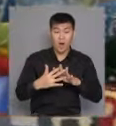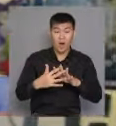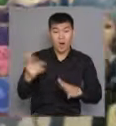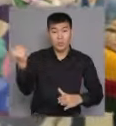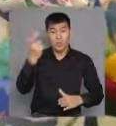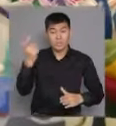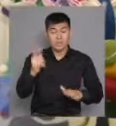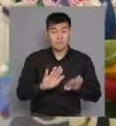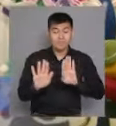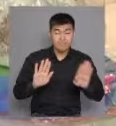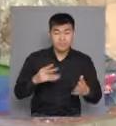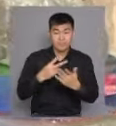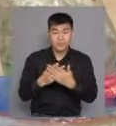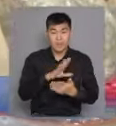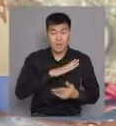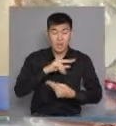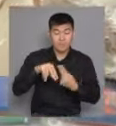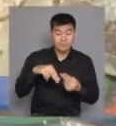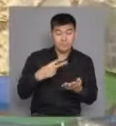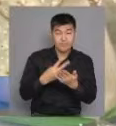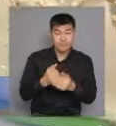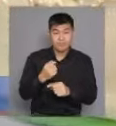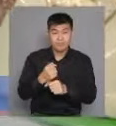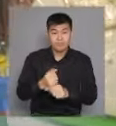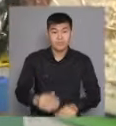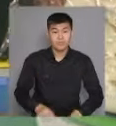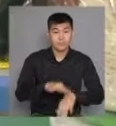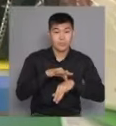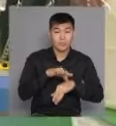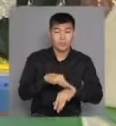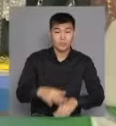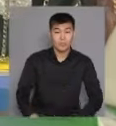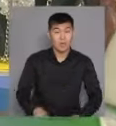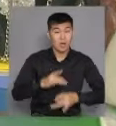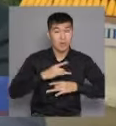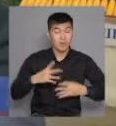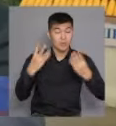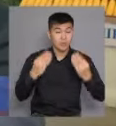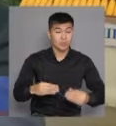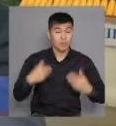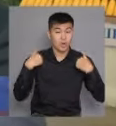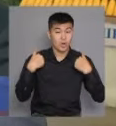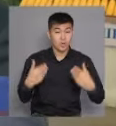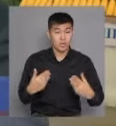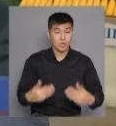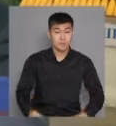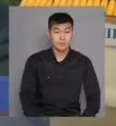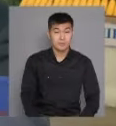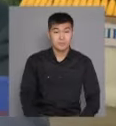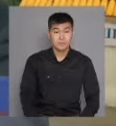көрмесі, кәсіпкерлердің көрмесіне, өнімдеріне көрме жасақталып отыр. Мерекелік күнімен тағы да құттықтаймыз тұрғындарды.